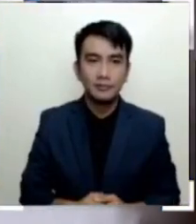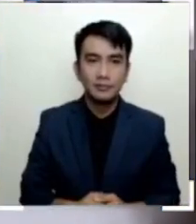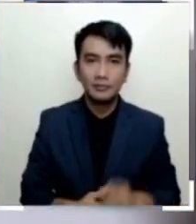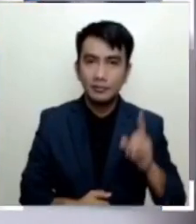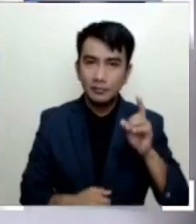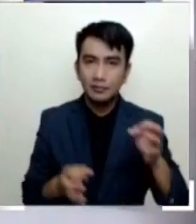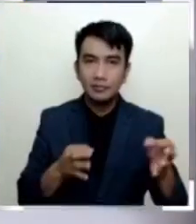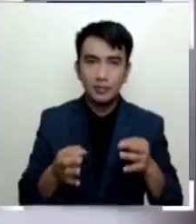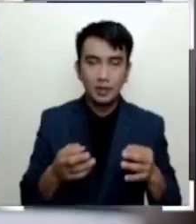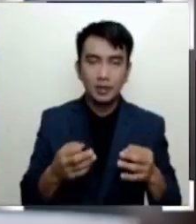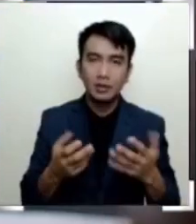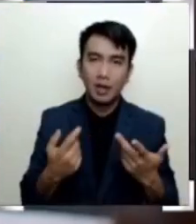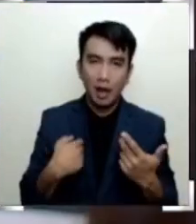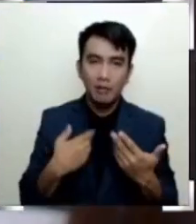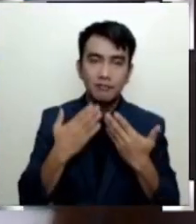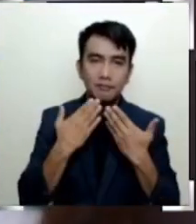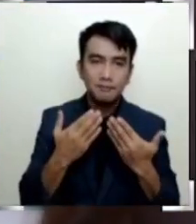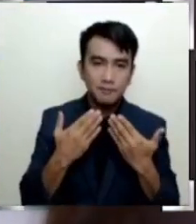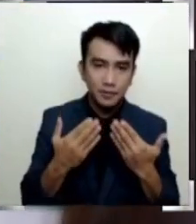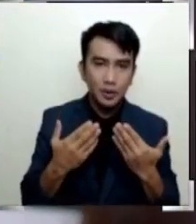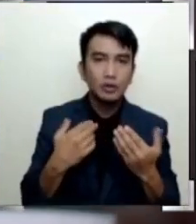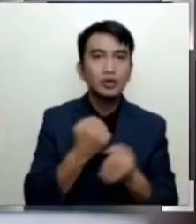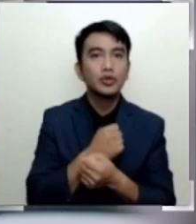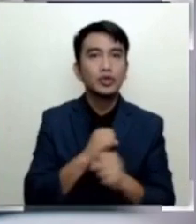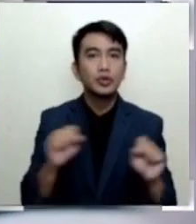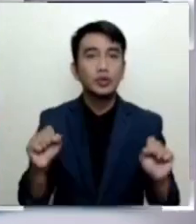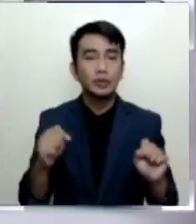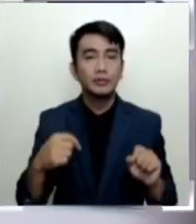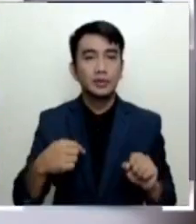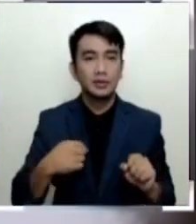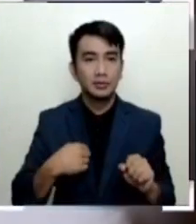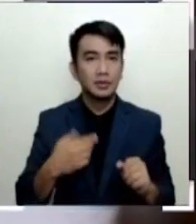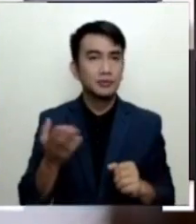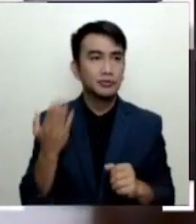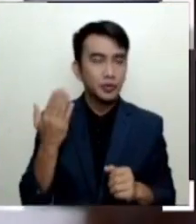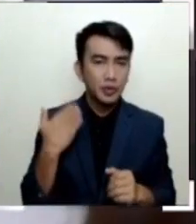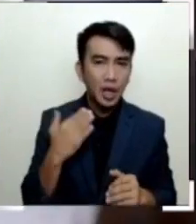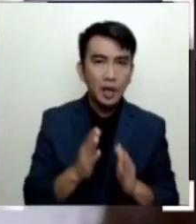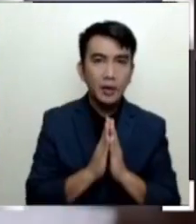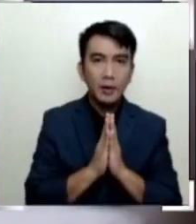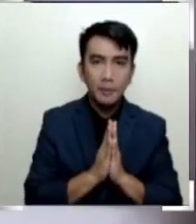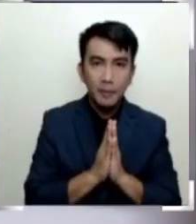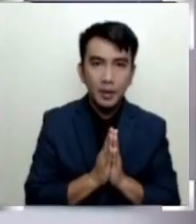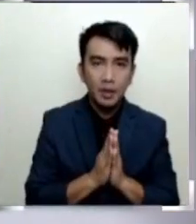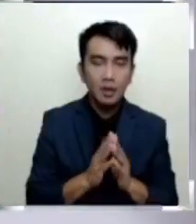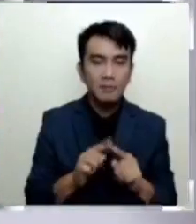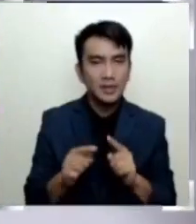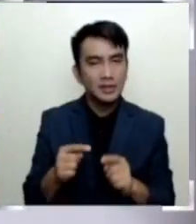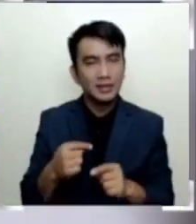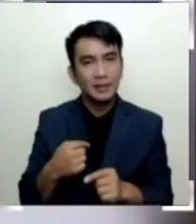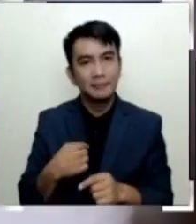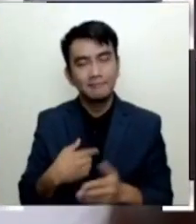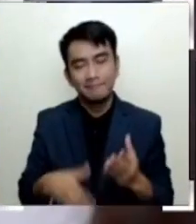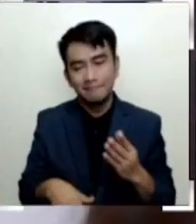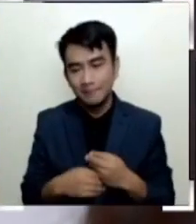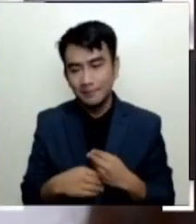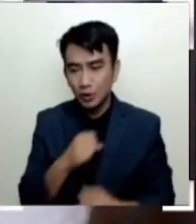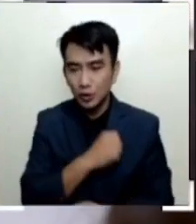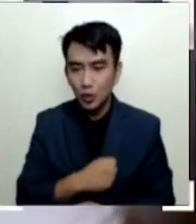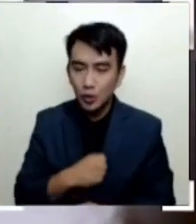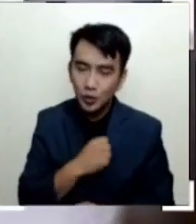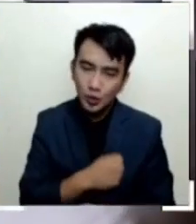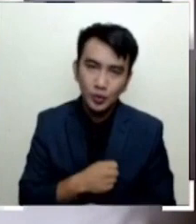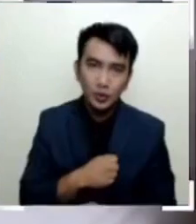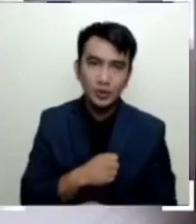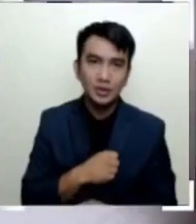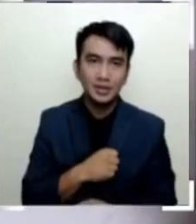na nailigtas po niyo po kami doon sa Myanmar. Umingi din po ako ng sorry kasi nandito pa